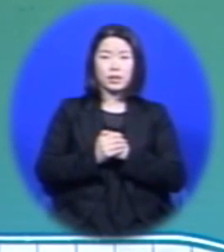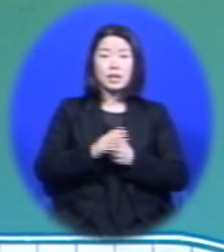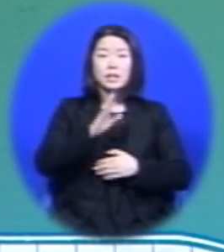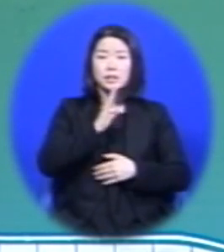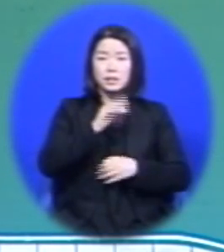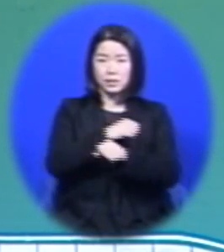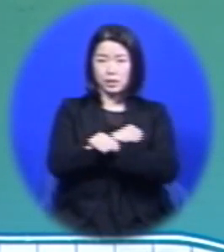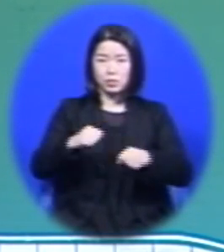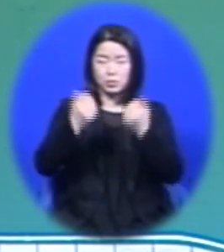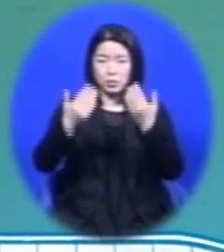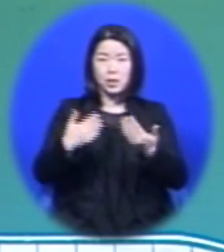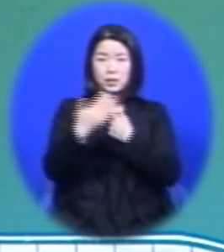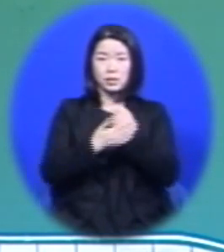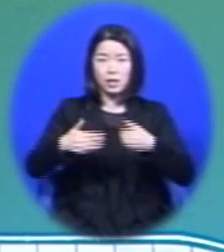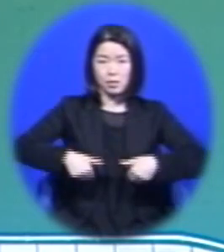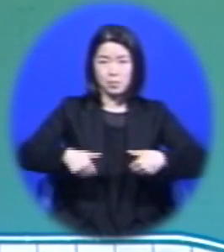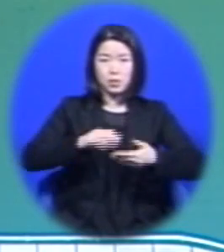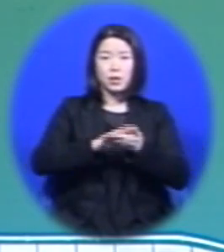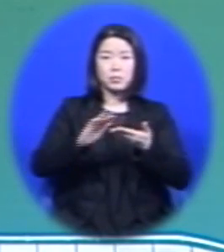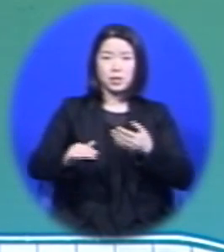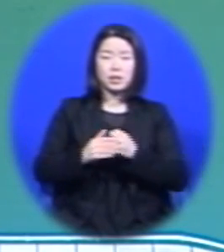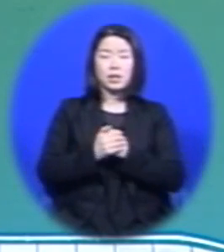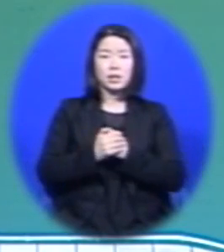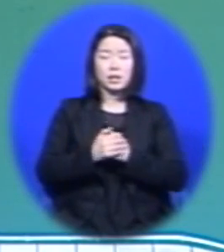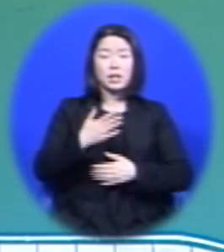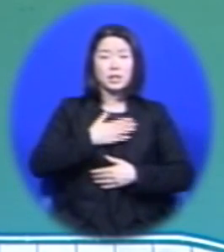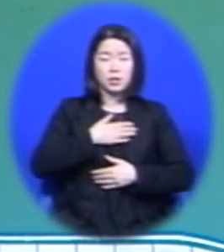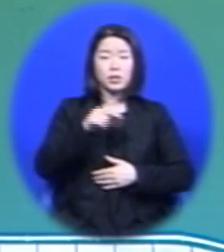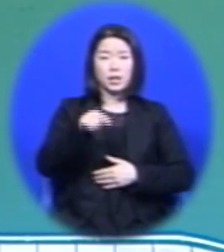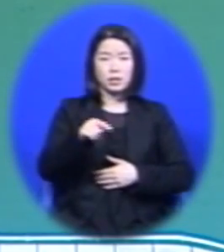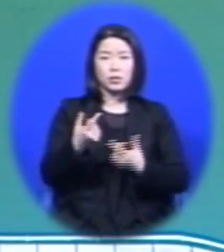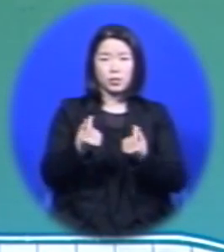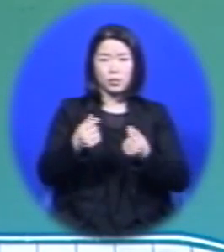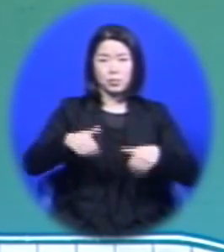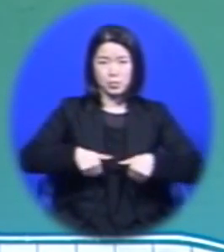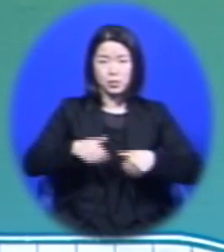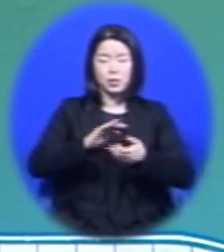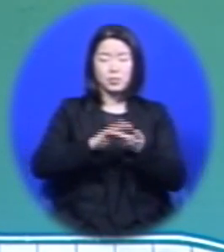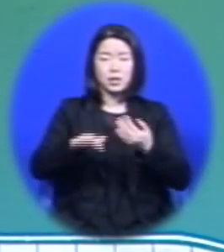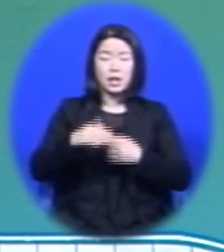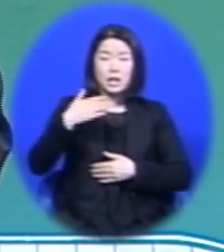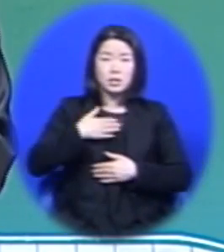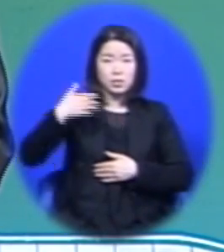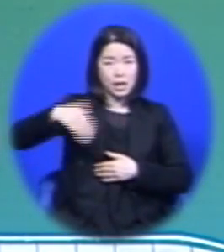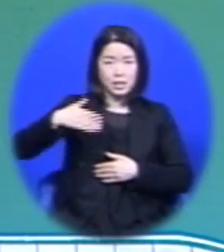진짜 용서받은 은혜가 필요합니다. 저에게 그게 필요합니다. 저는